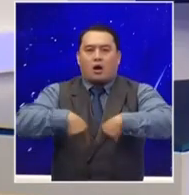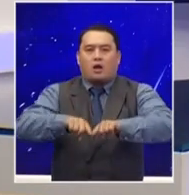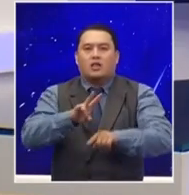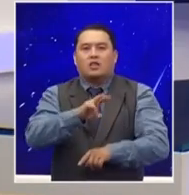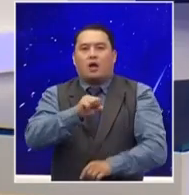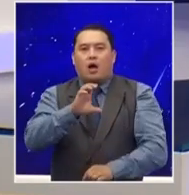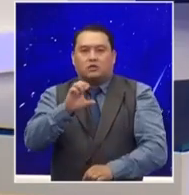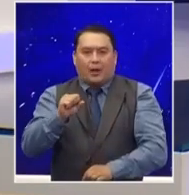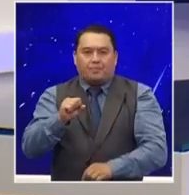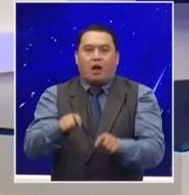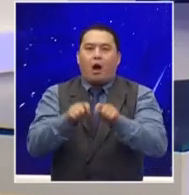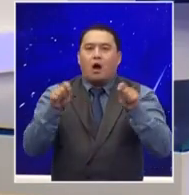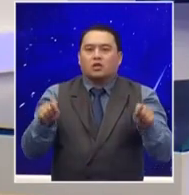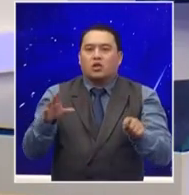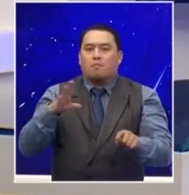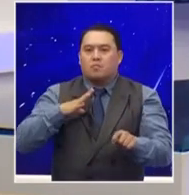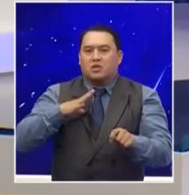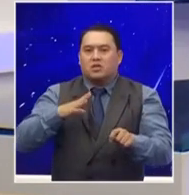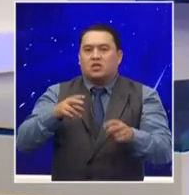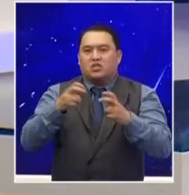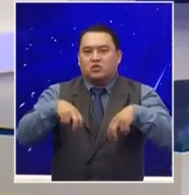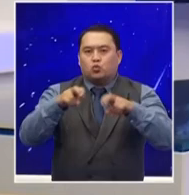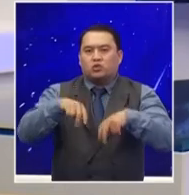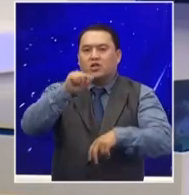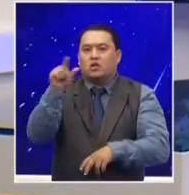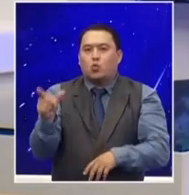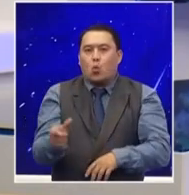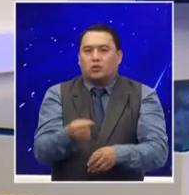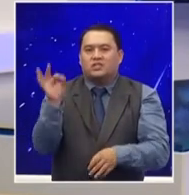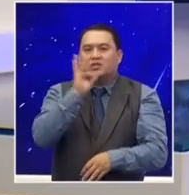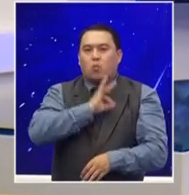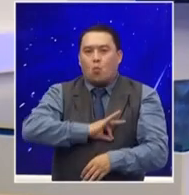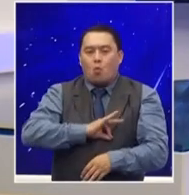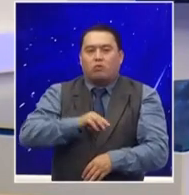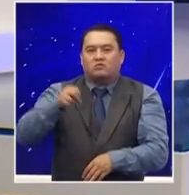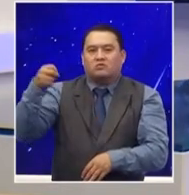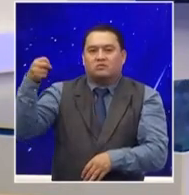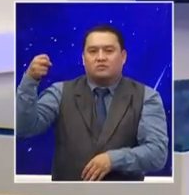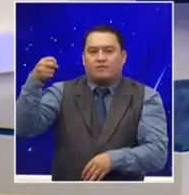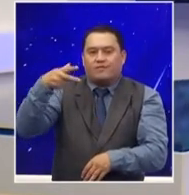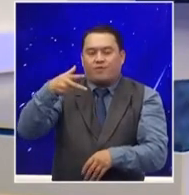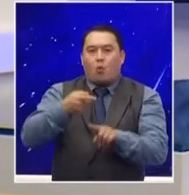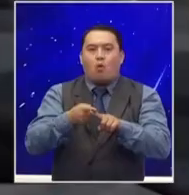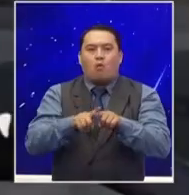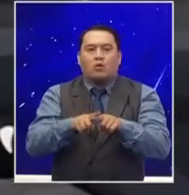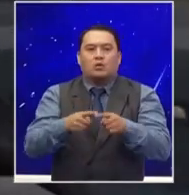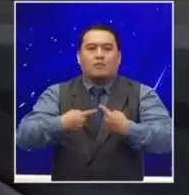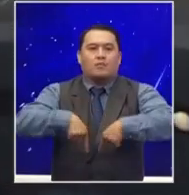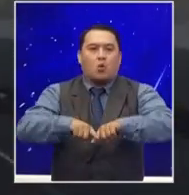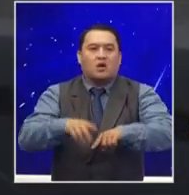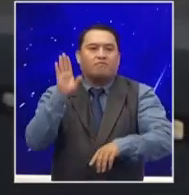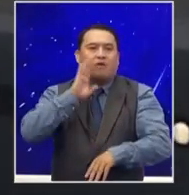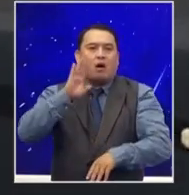НАСА. Открытие было совершено при изучении Луны с использованием стратосферной обсерватории. Молекулы